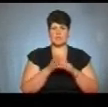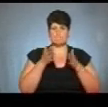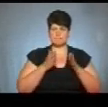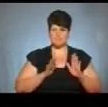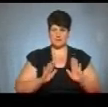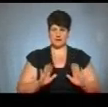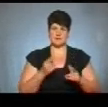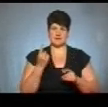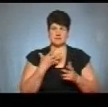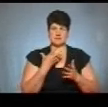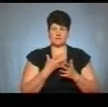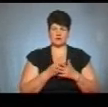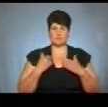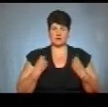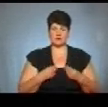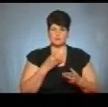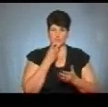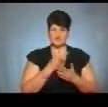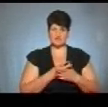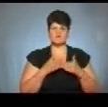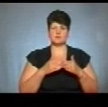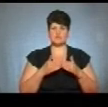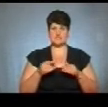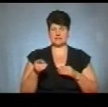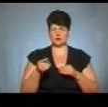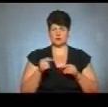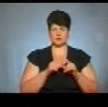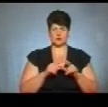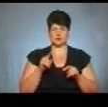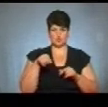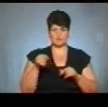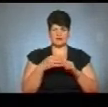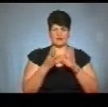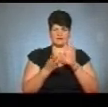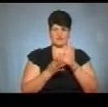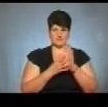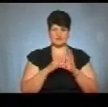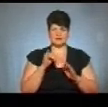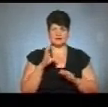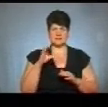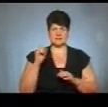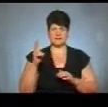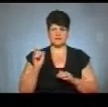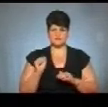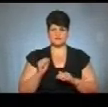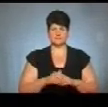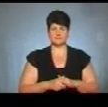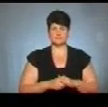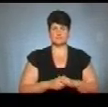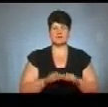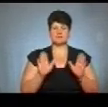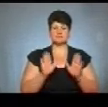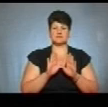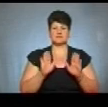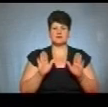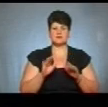Перше своє вбрання перед членами журі демонструє випускниця Тернопільської школи номер 19 Ірина Савка. Як співають пісні,